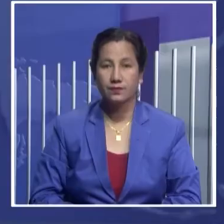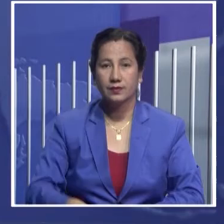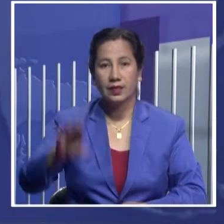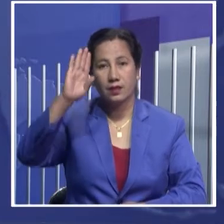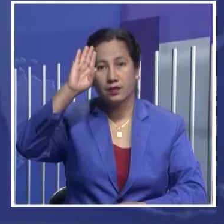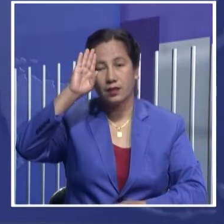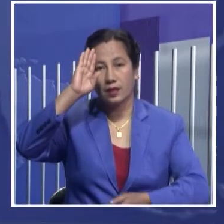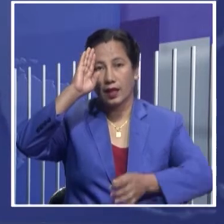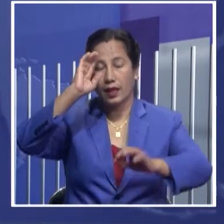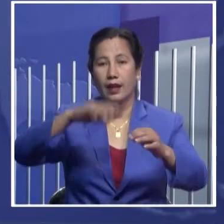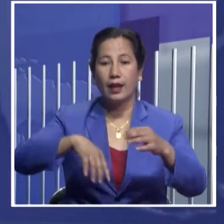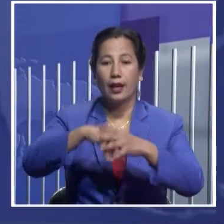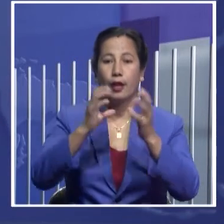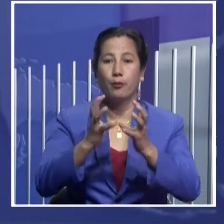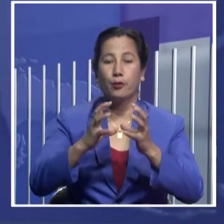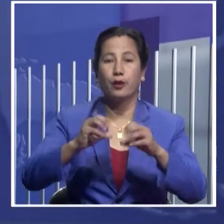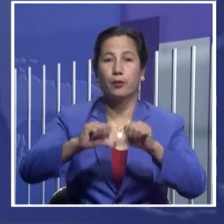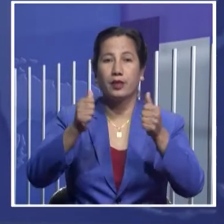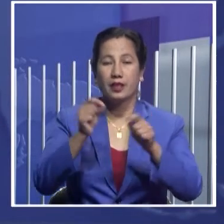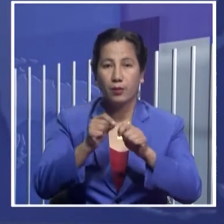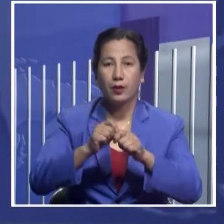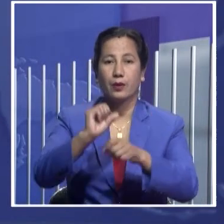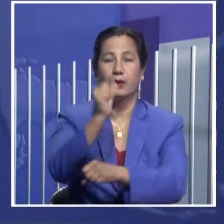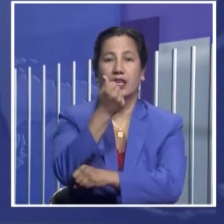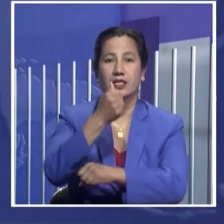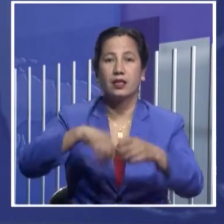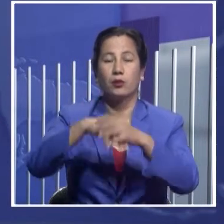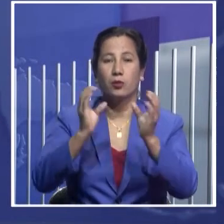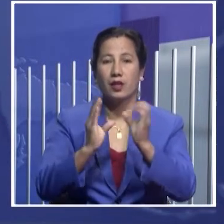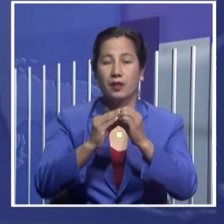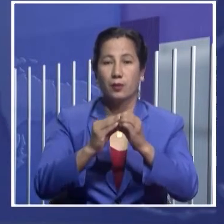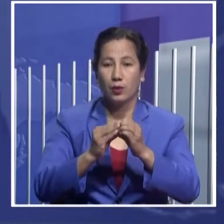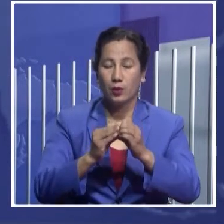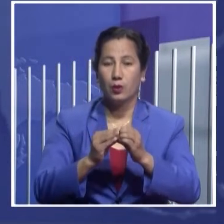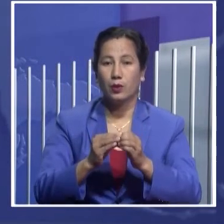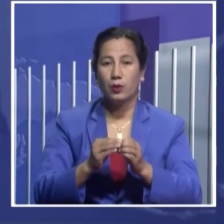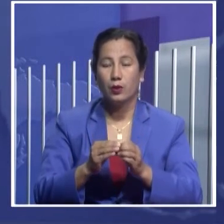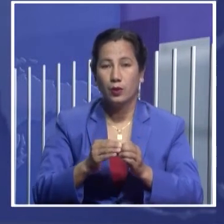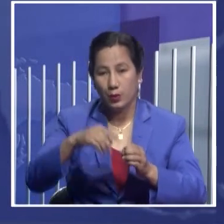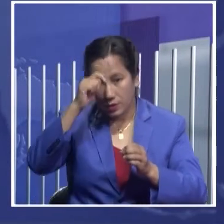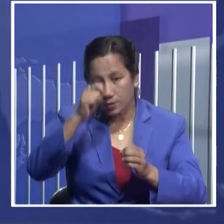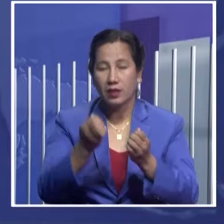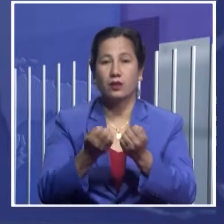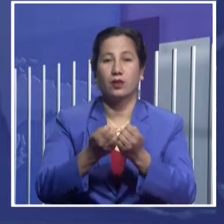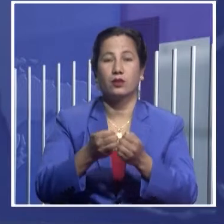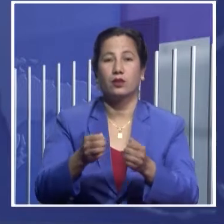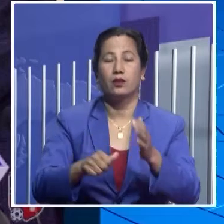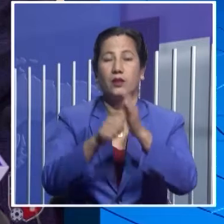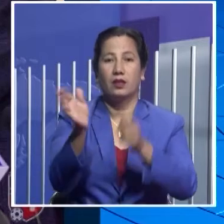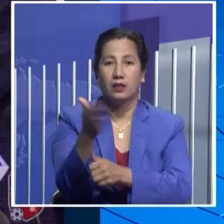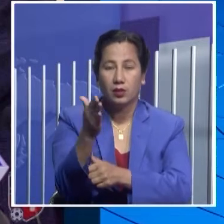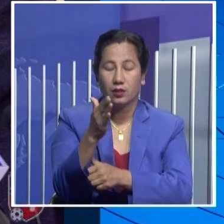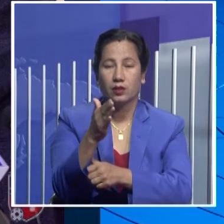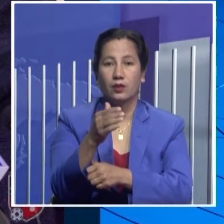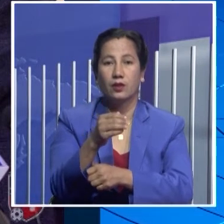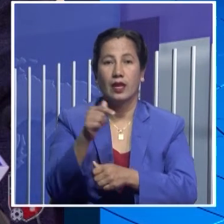सरकारले साफ फुटबलको उपविजेता बनेको राष्ट्रिय फुटबल टिमका सदस्यलाई नगद सहित सम्मान गरेको छ। प्रधानमन्त्रीको सरकारी निवास बालुवाटारमा